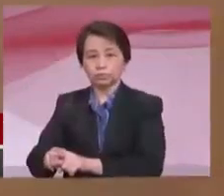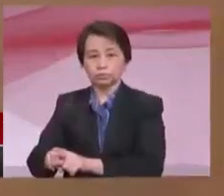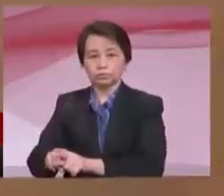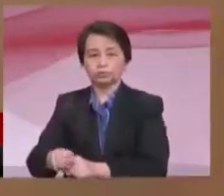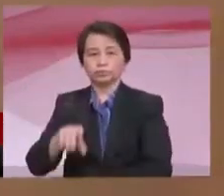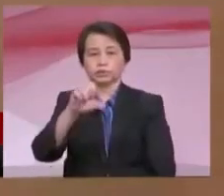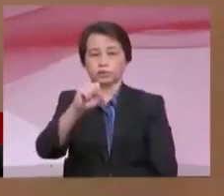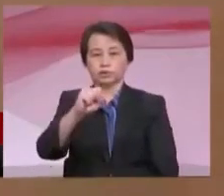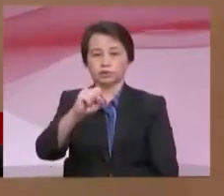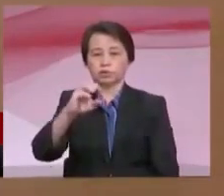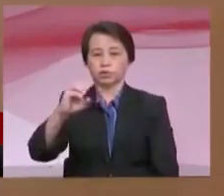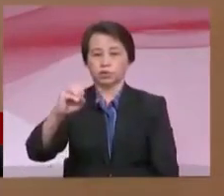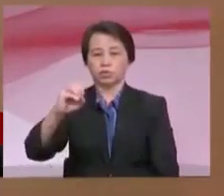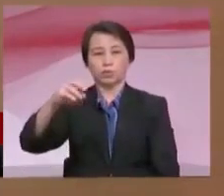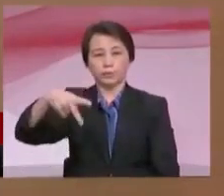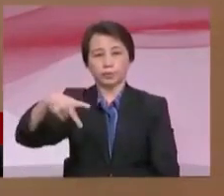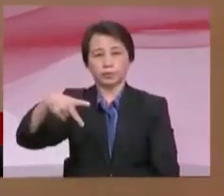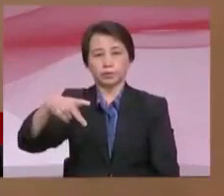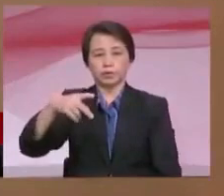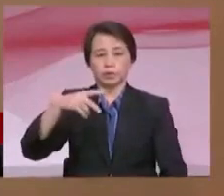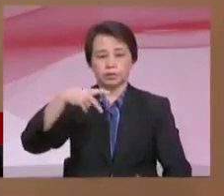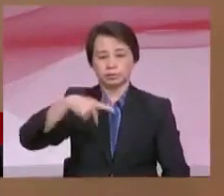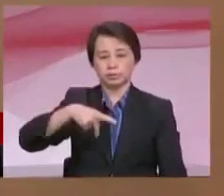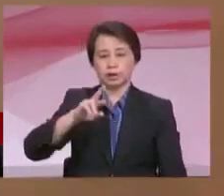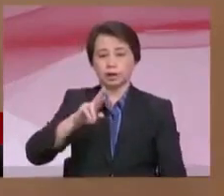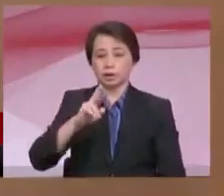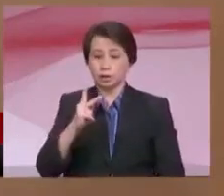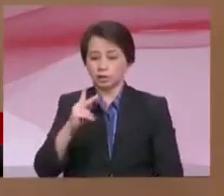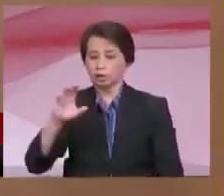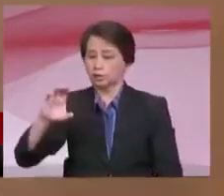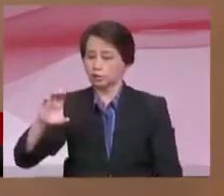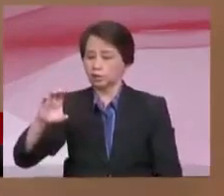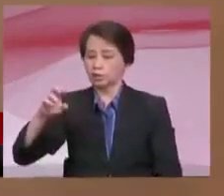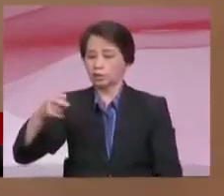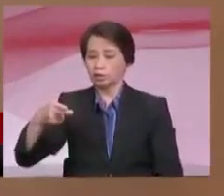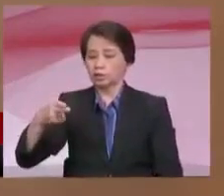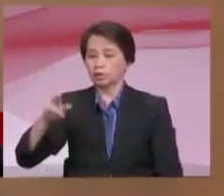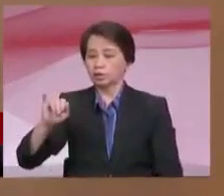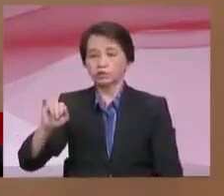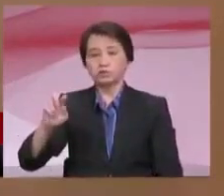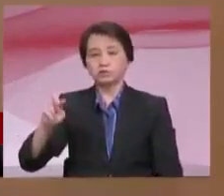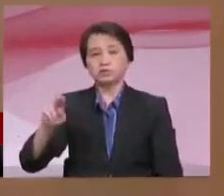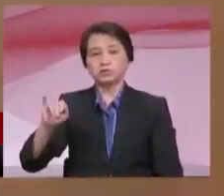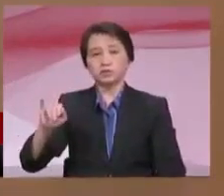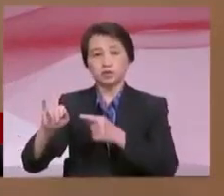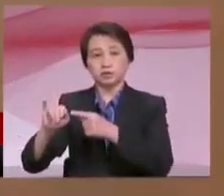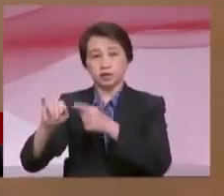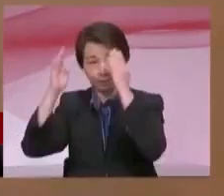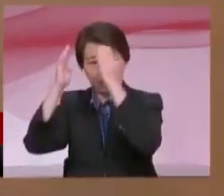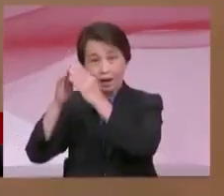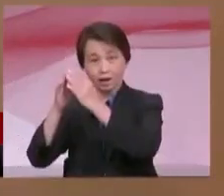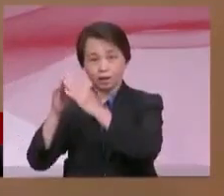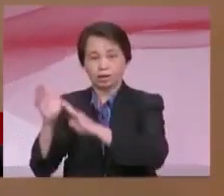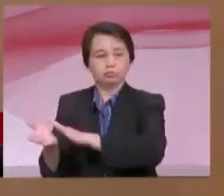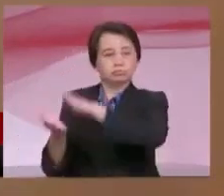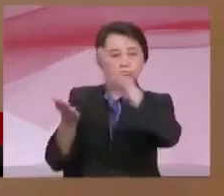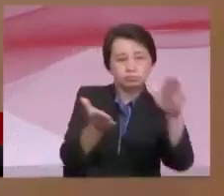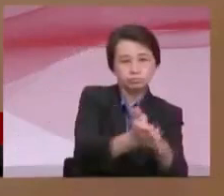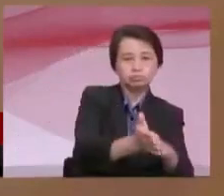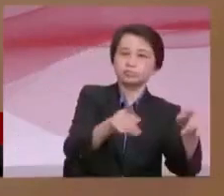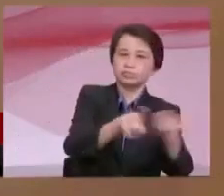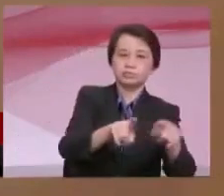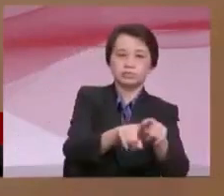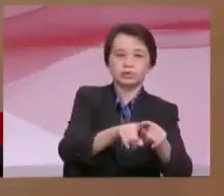e-shop biar kece ini digunakan di prq Slim dengan